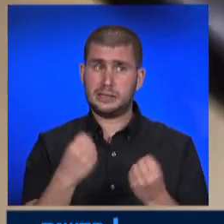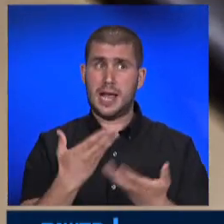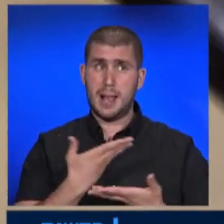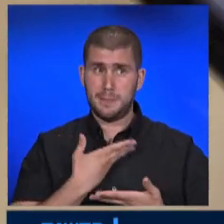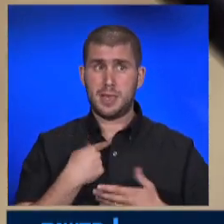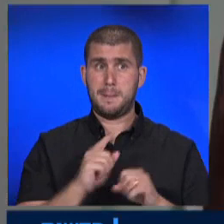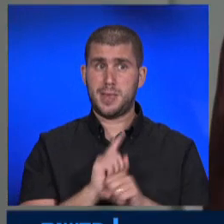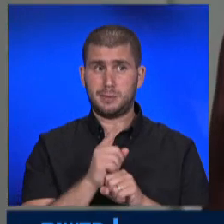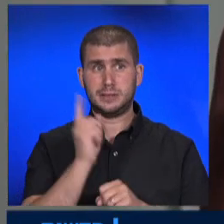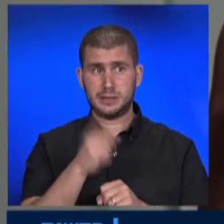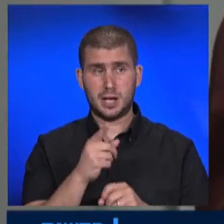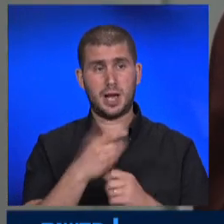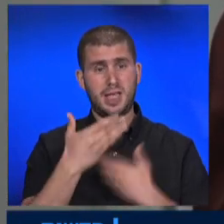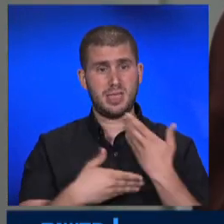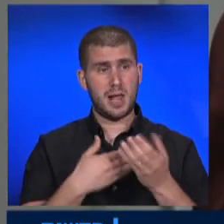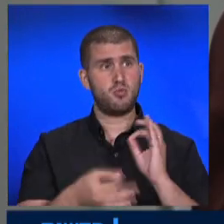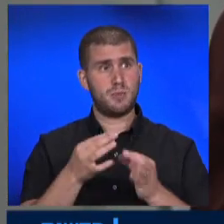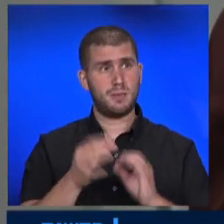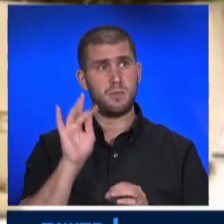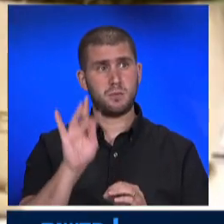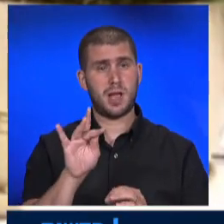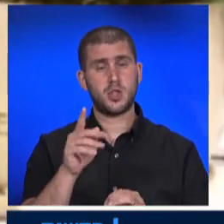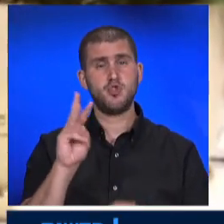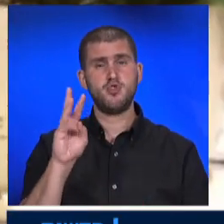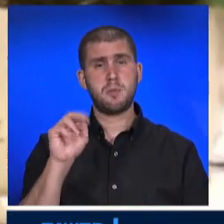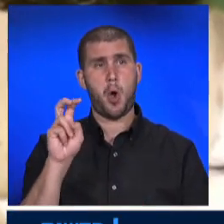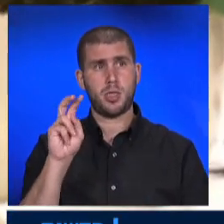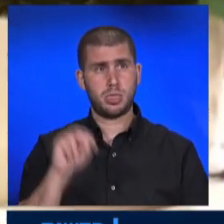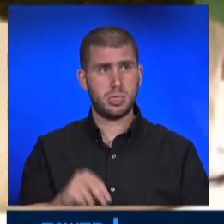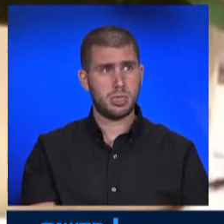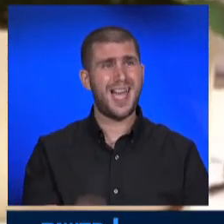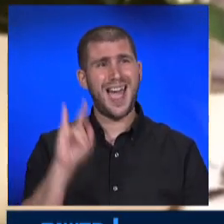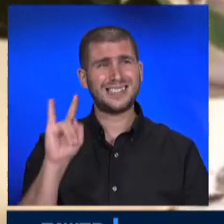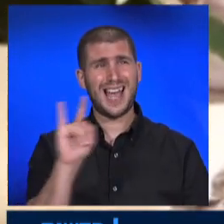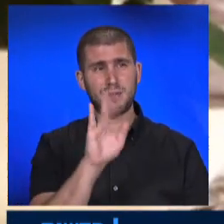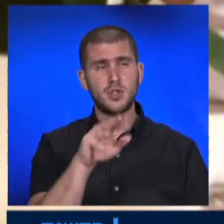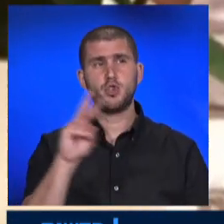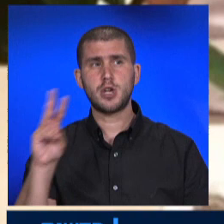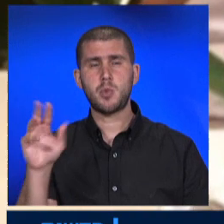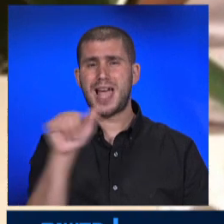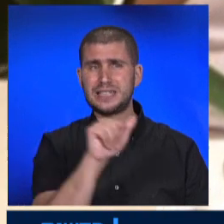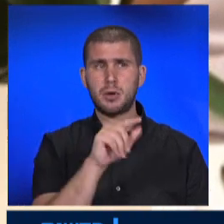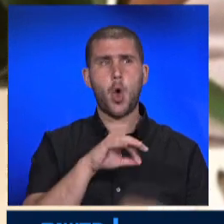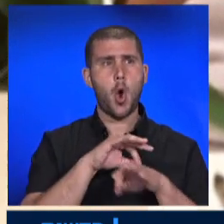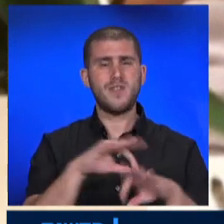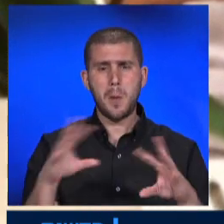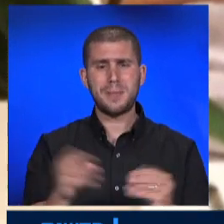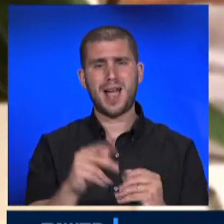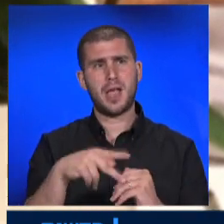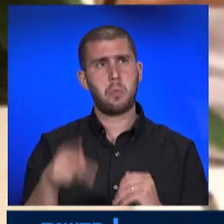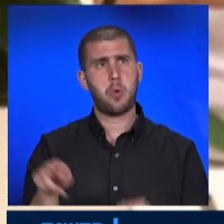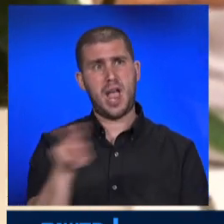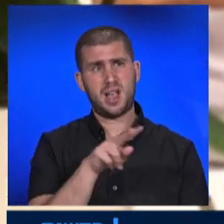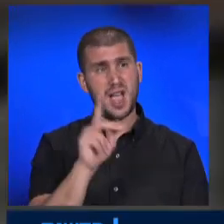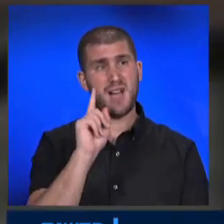כרגע נאלץ לנהל הליכים משפטיים מול שמעון. חזי חיים ושימון אייזנברג הובילו יחד את הפרויקט,